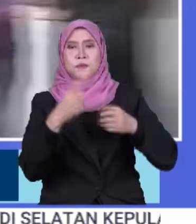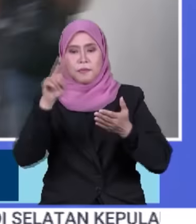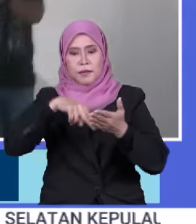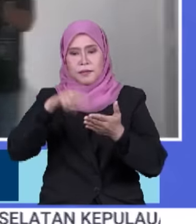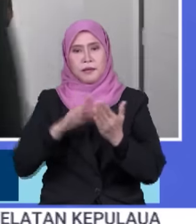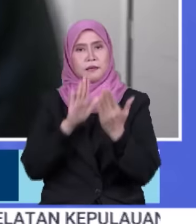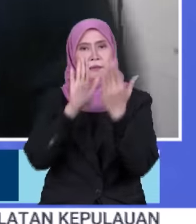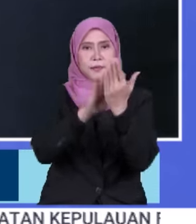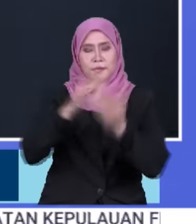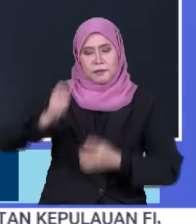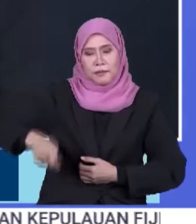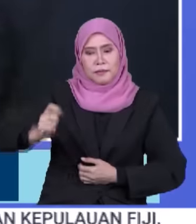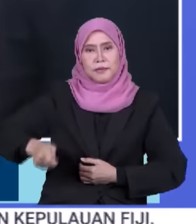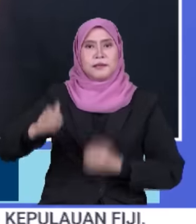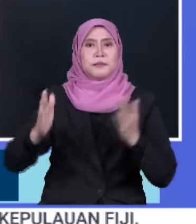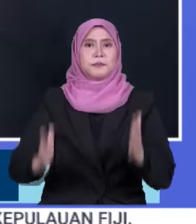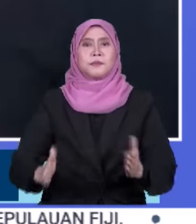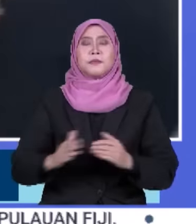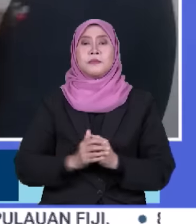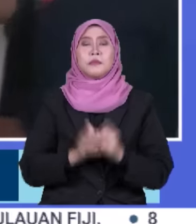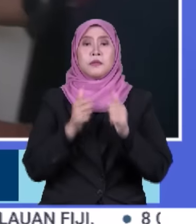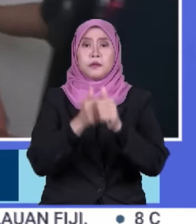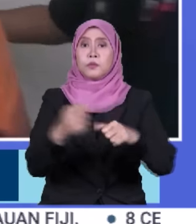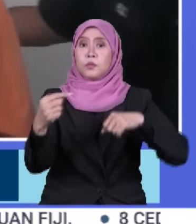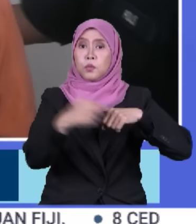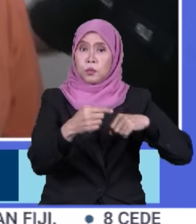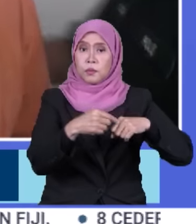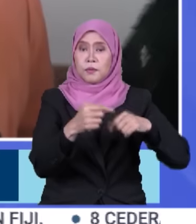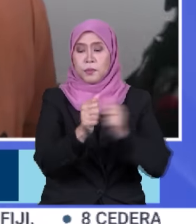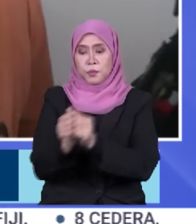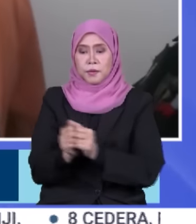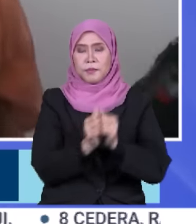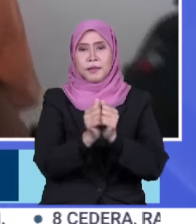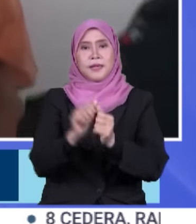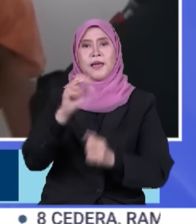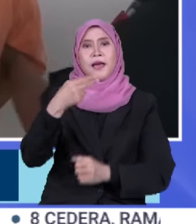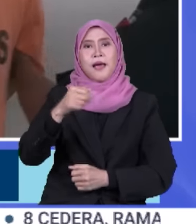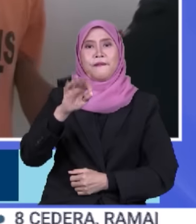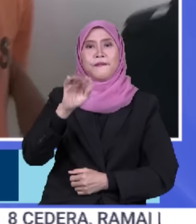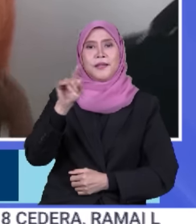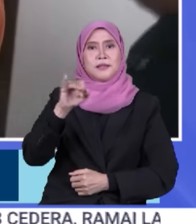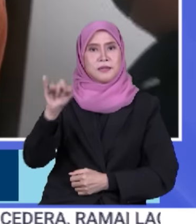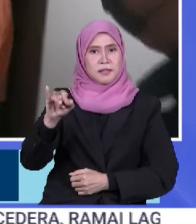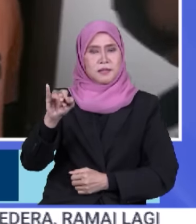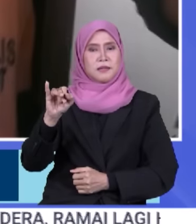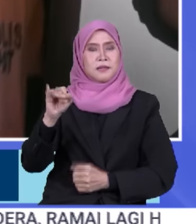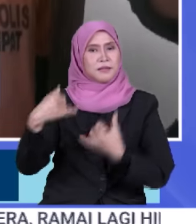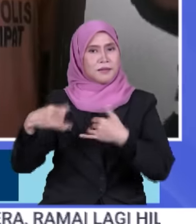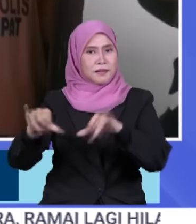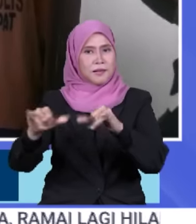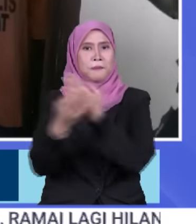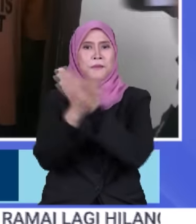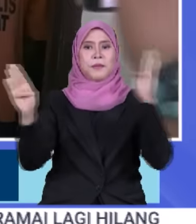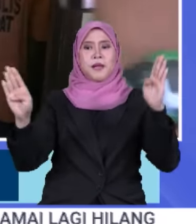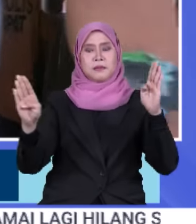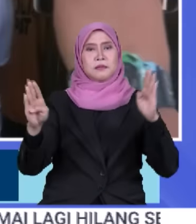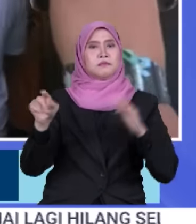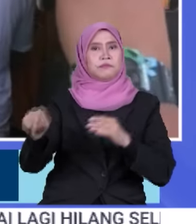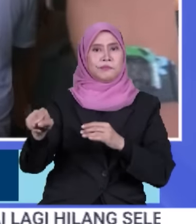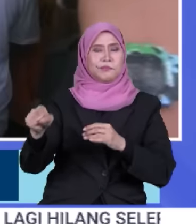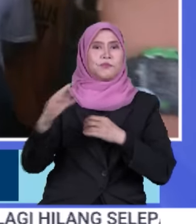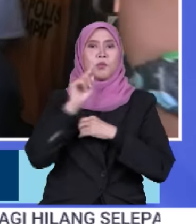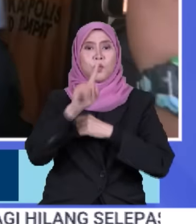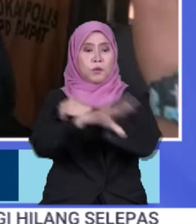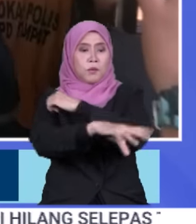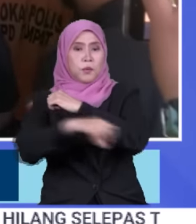dibacakan di hadapan hakim. Mengikut pertuduhan, tertuduh bersama Cik Nur Hafizi Cik Nur yang masih bebas didakwa